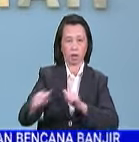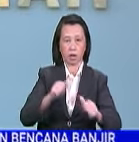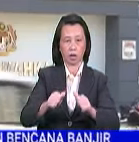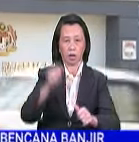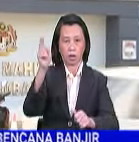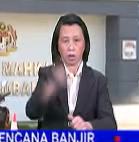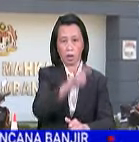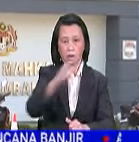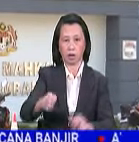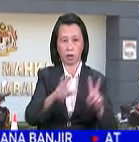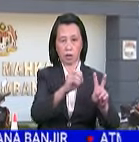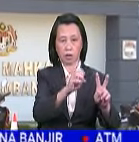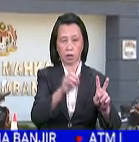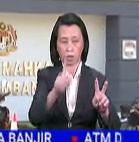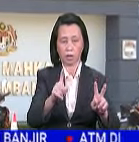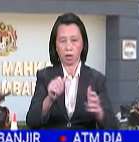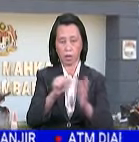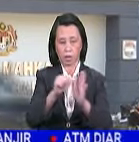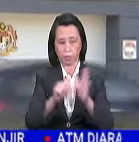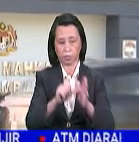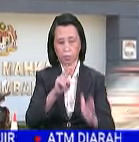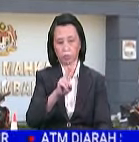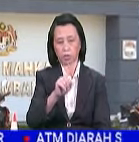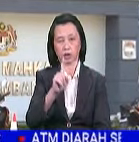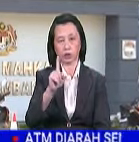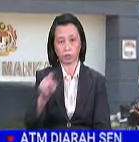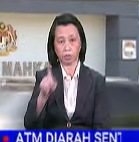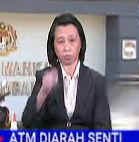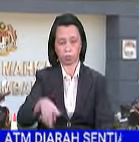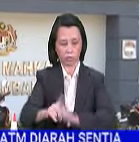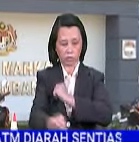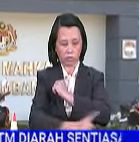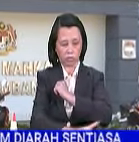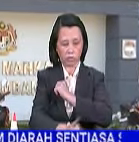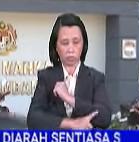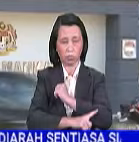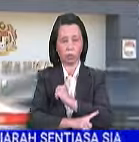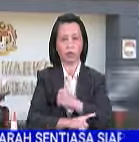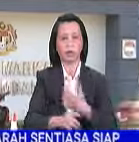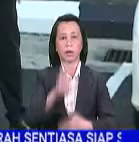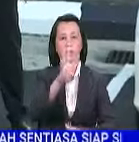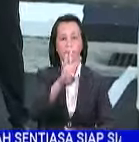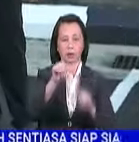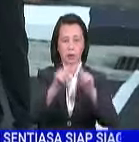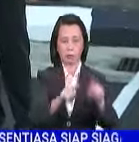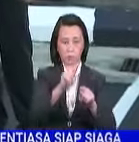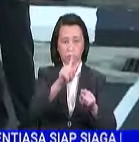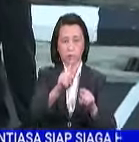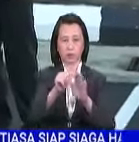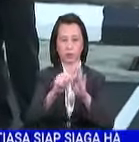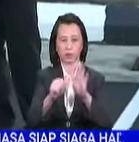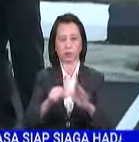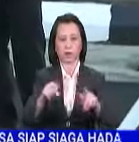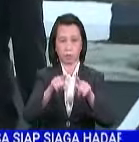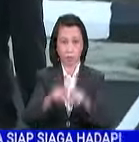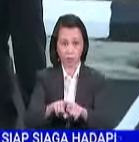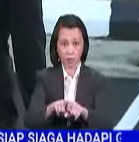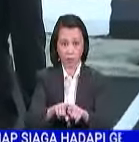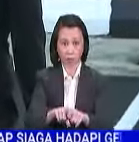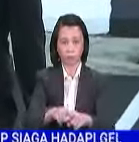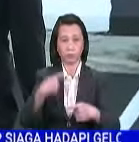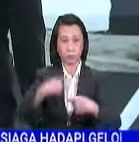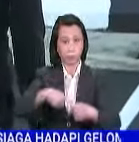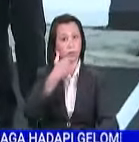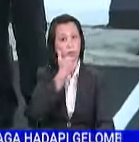Haram 2001 Akta 613 yang boleh dihukum di bawah subseksyen 4-1 Akta sama.